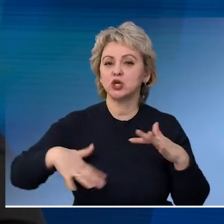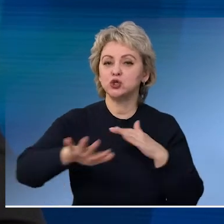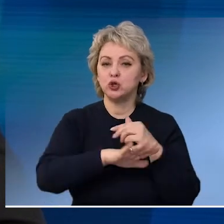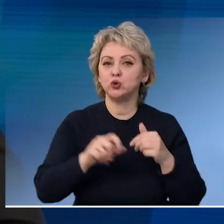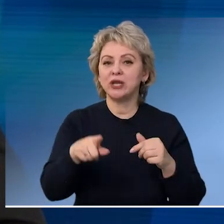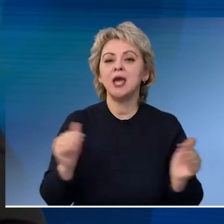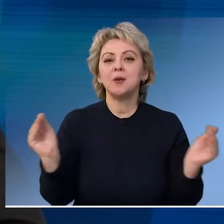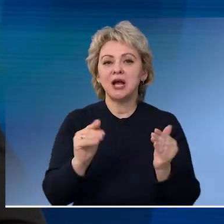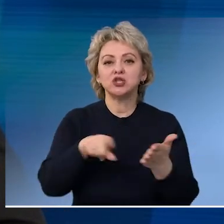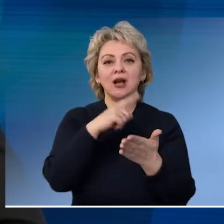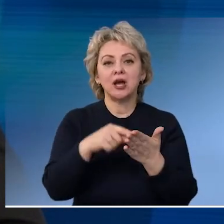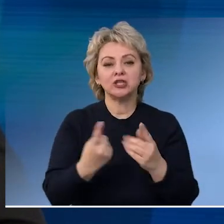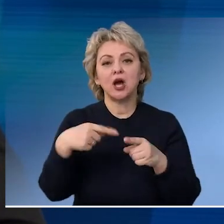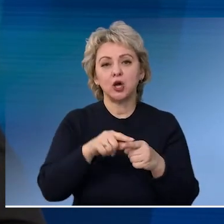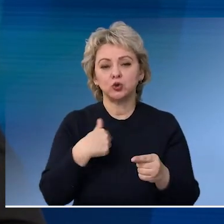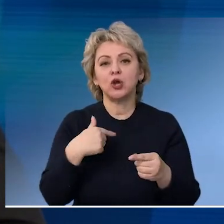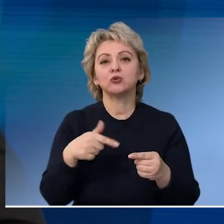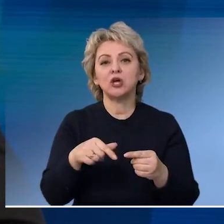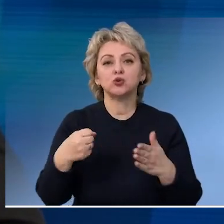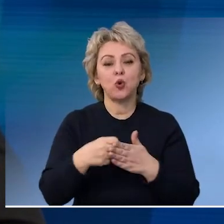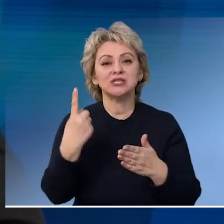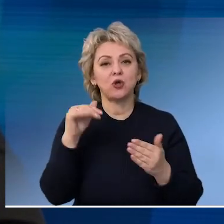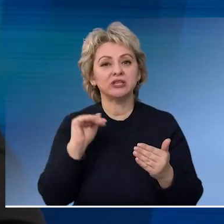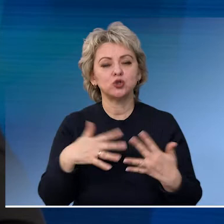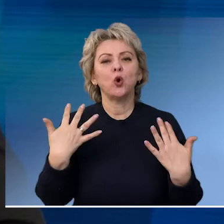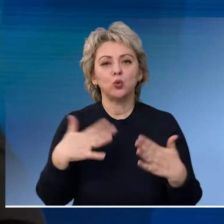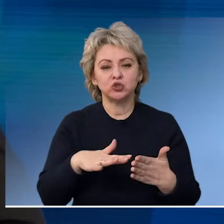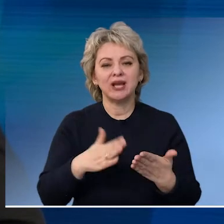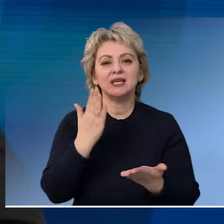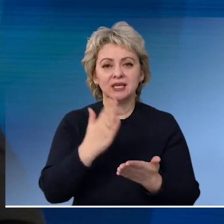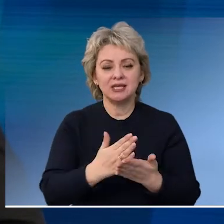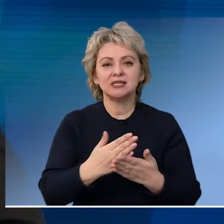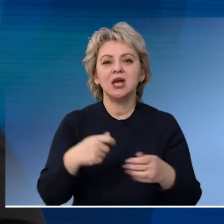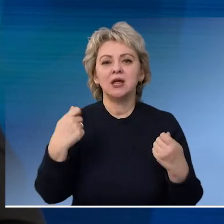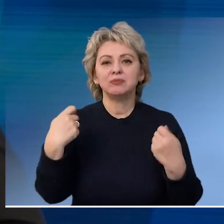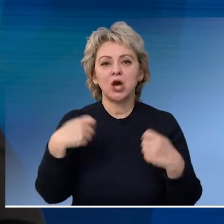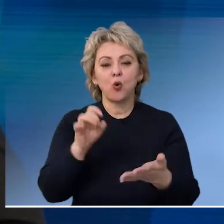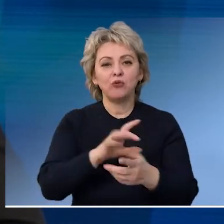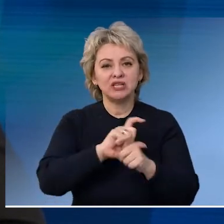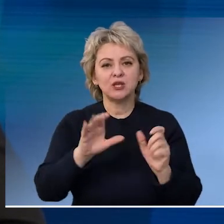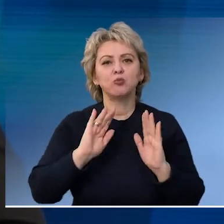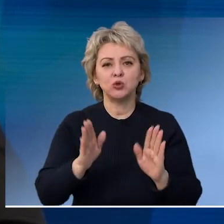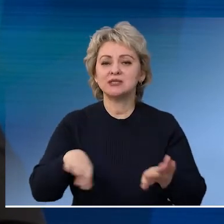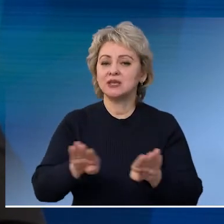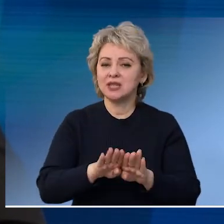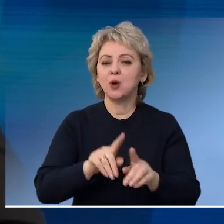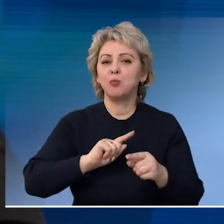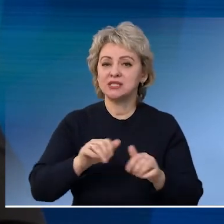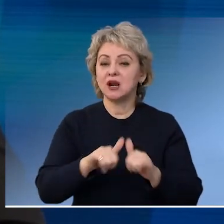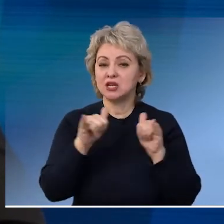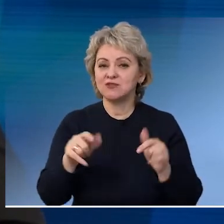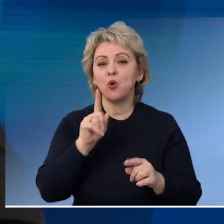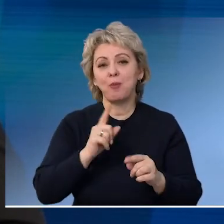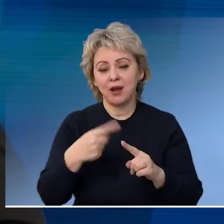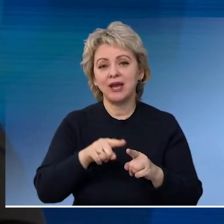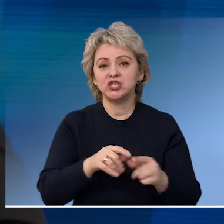разных территорий. И в небольшие города, которые у нас до 100 тысяч, они уже идут, торговые центры. Пусть они не так быстро